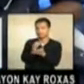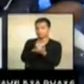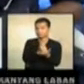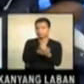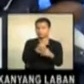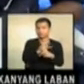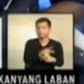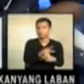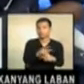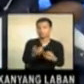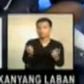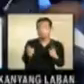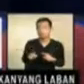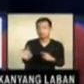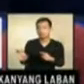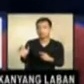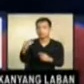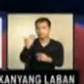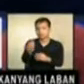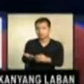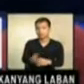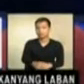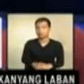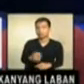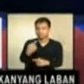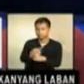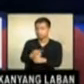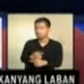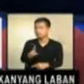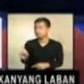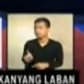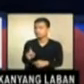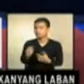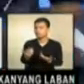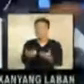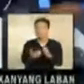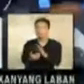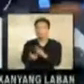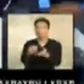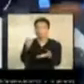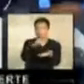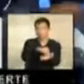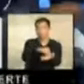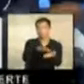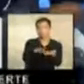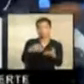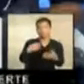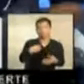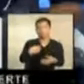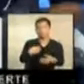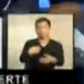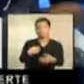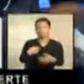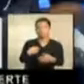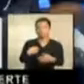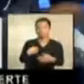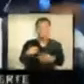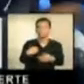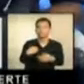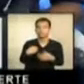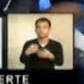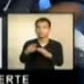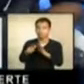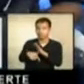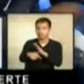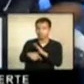na umano'y nakapatay. Opo. Tama ho? Opo. At sabi nyo, ito po'y nakablatter na. Opo. Okay, mamaya kakausapin po natin